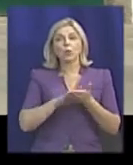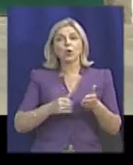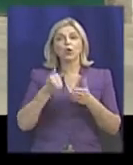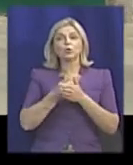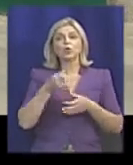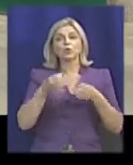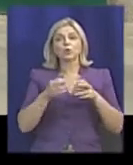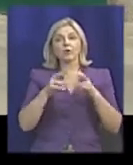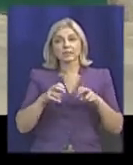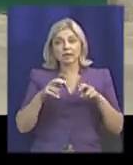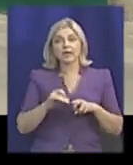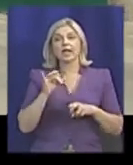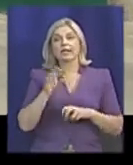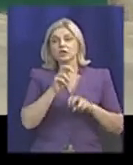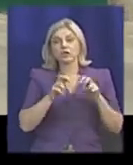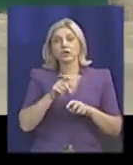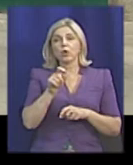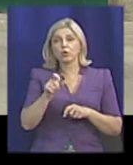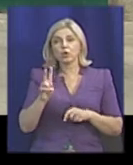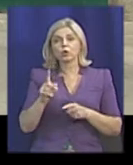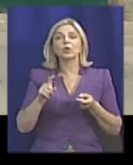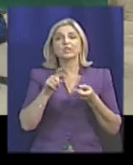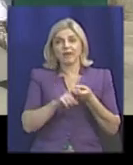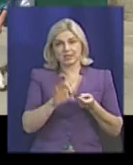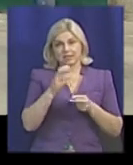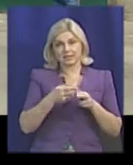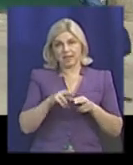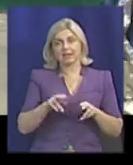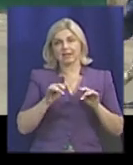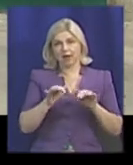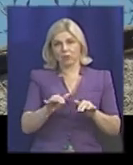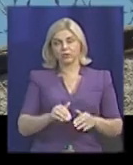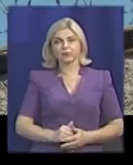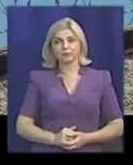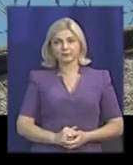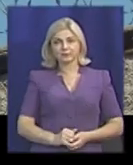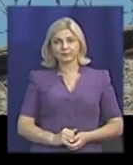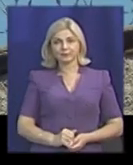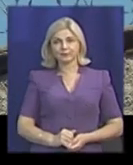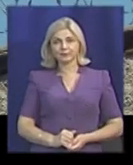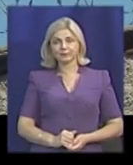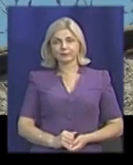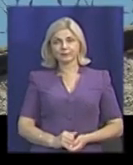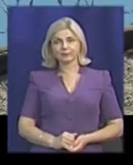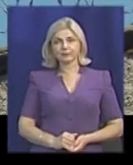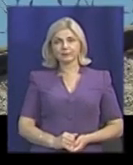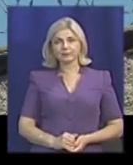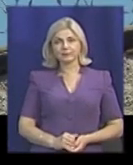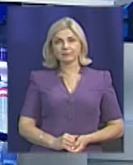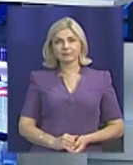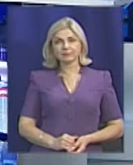встановлення інших осіб, причетних до протиправної діяльності. Олександр Гордієнко, Андрій Заворотній, телевізійні новини